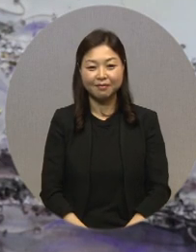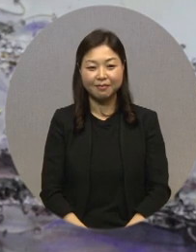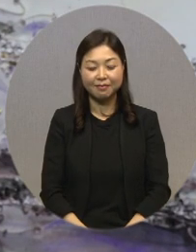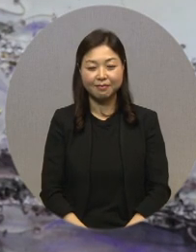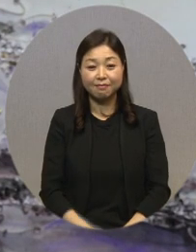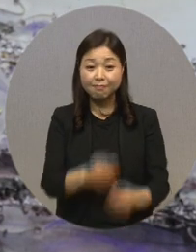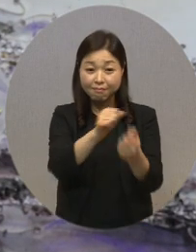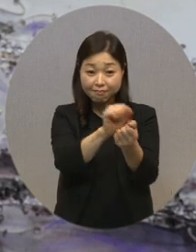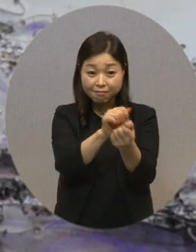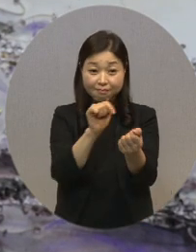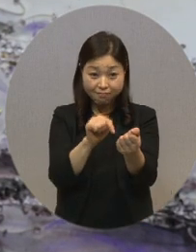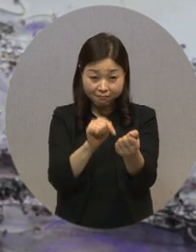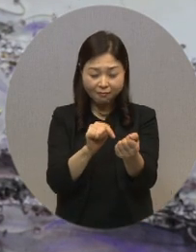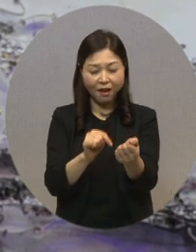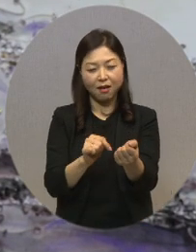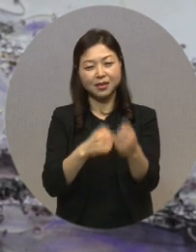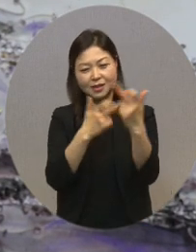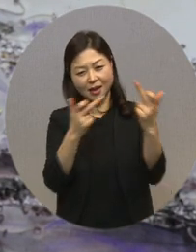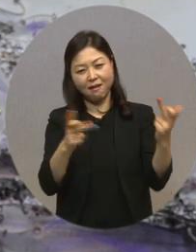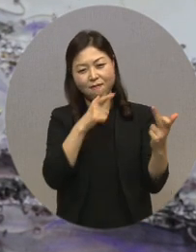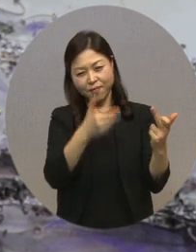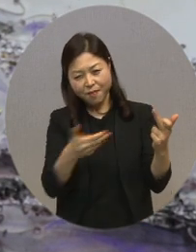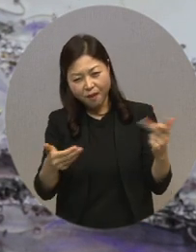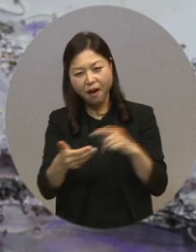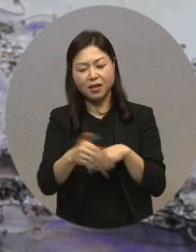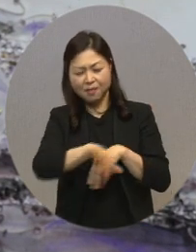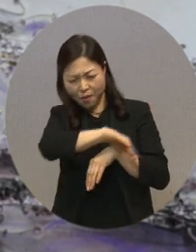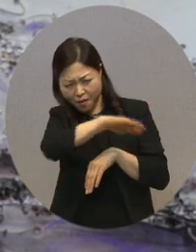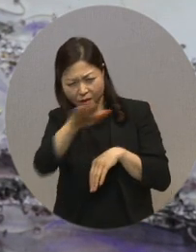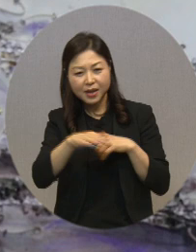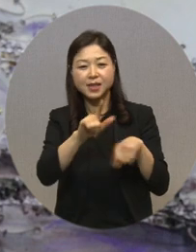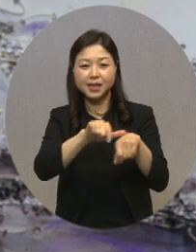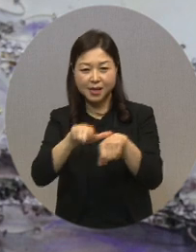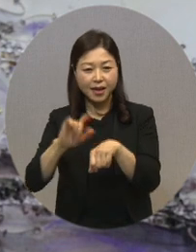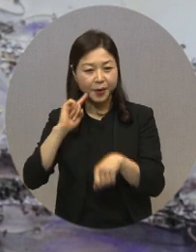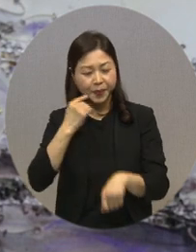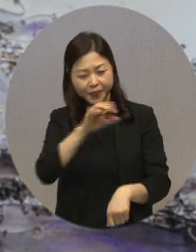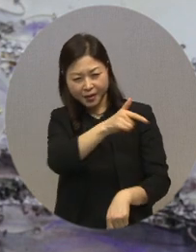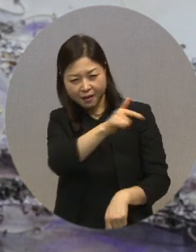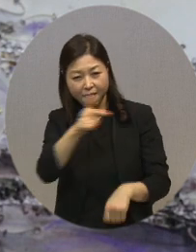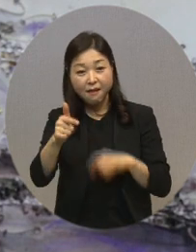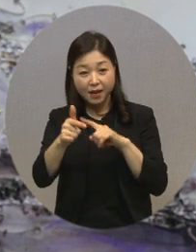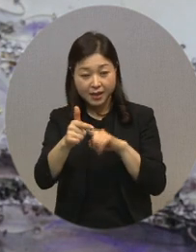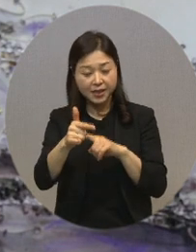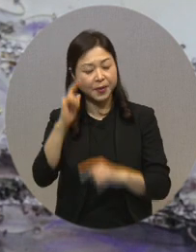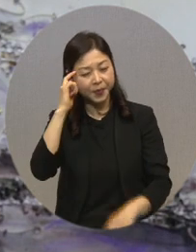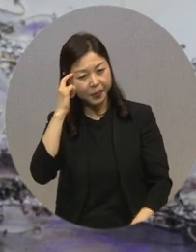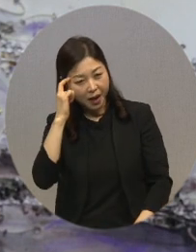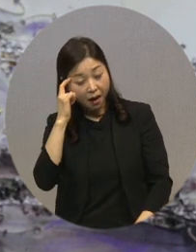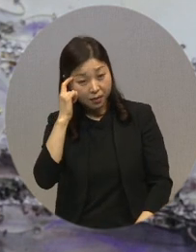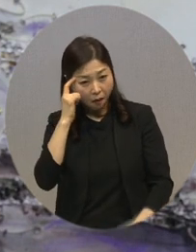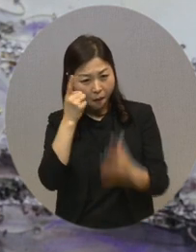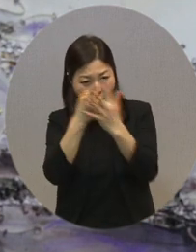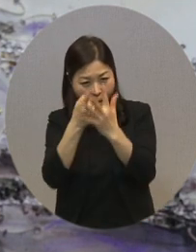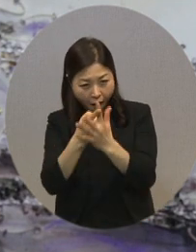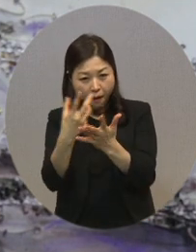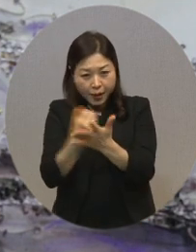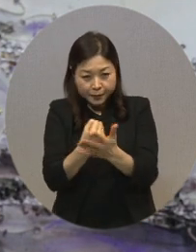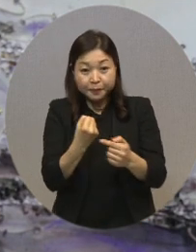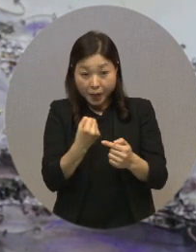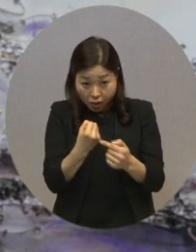작가는 갱조개로부터 자연의 모든 것과 시간, 아름다움과 같은 추상적인 관념들을 읽어내고